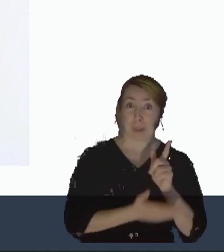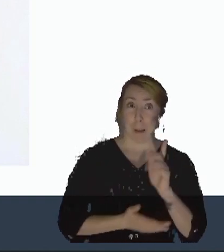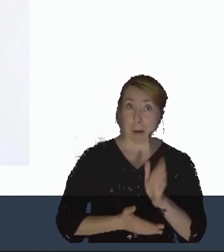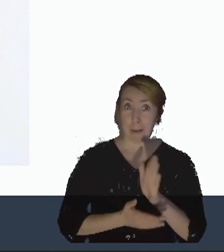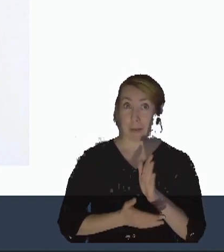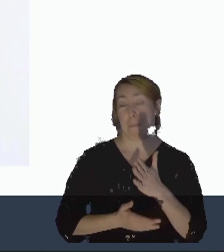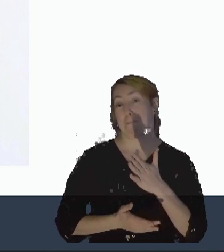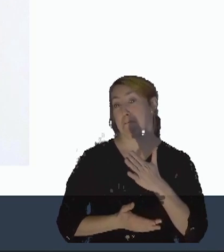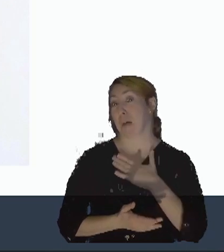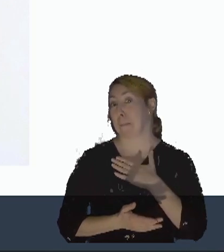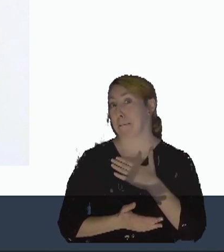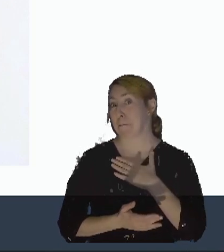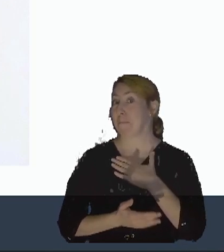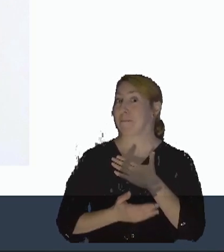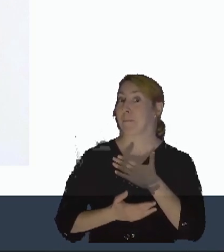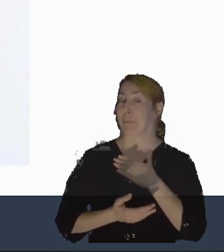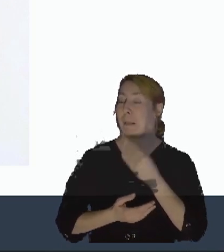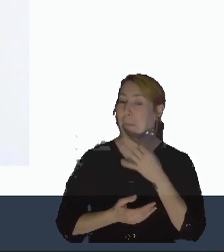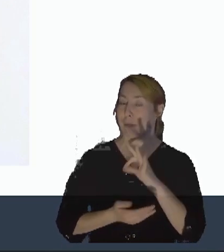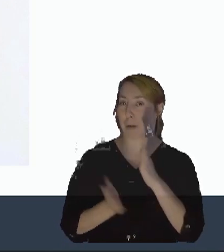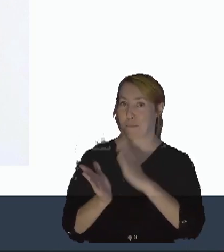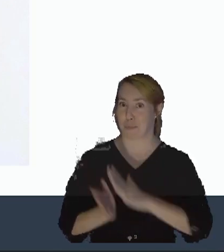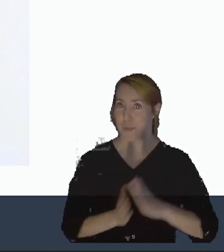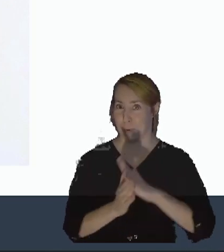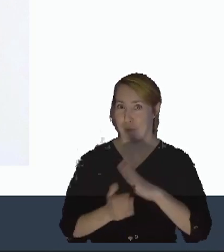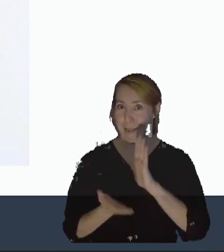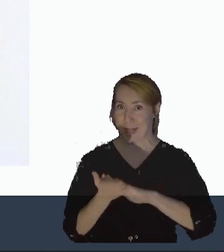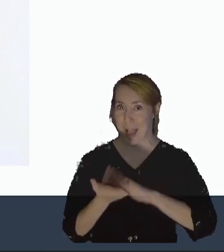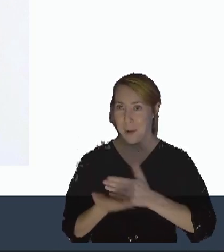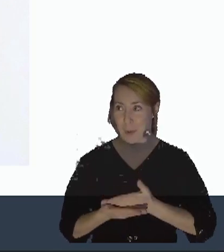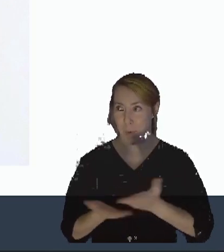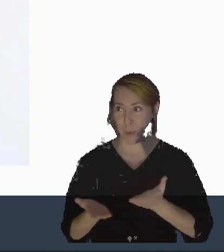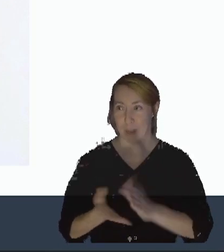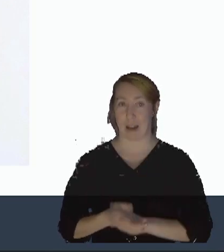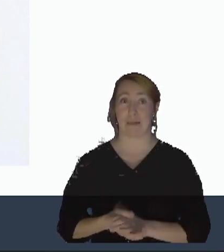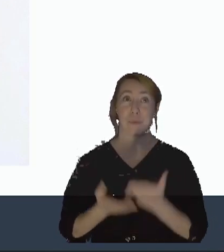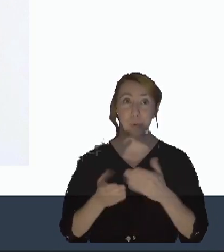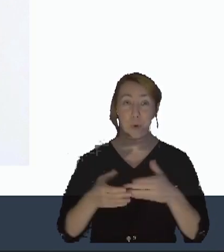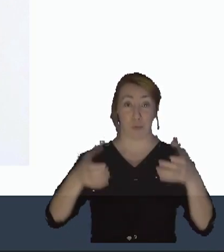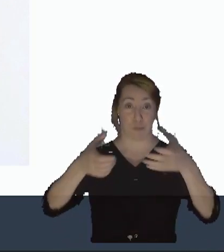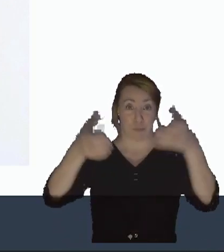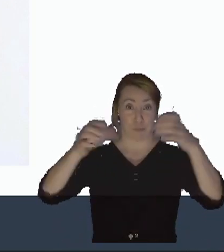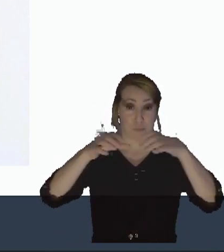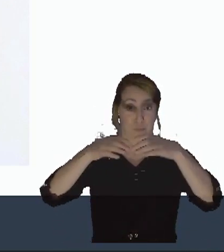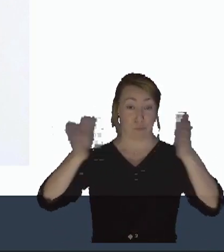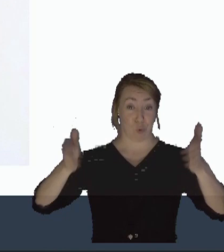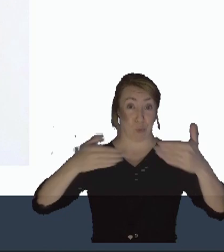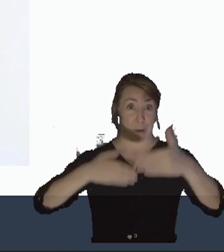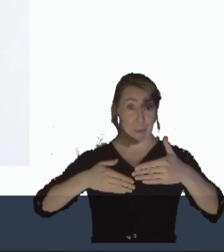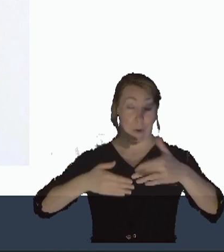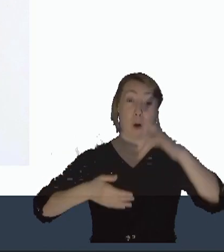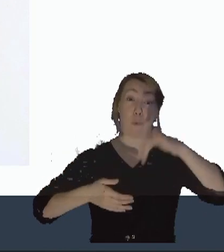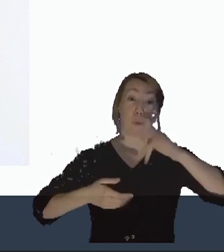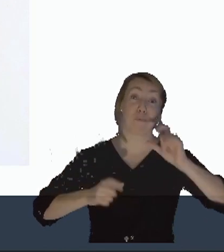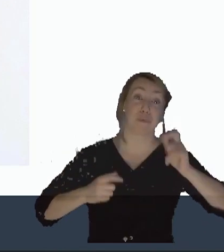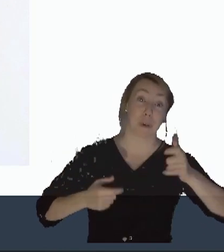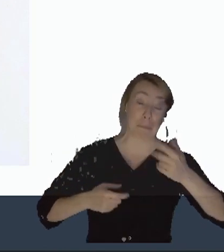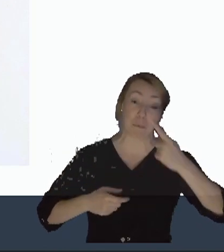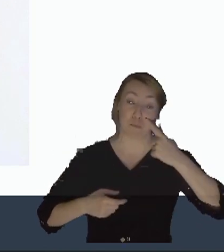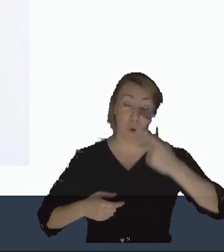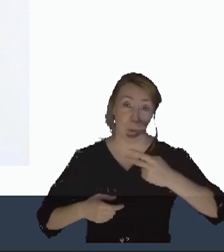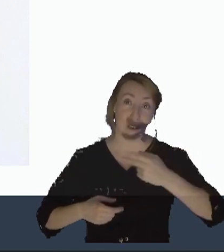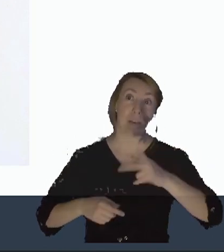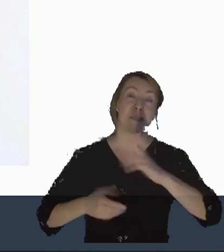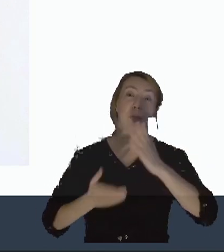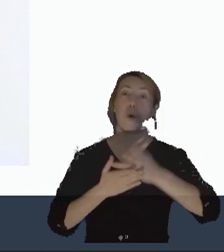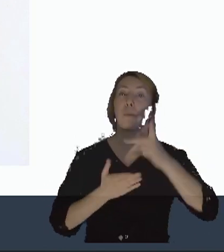mamy specjalnie przygotowane nagrody. Jak Państwo widzicie, jest to pudełko. Co będzie w środku, zobaczycie Państwo i tylko